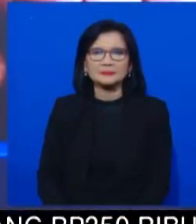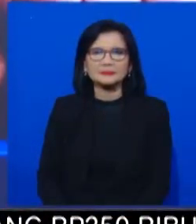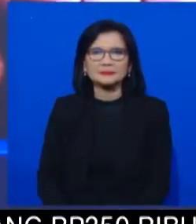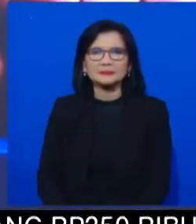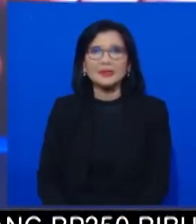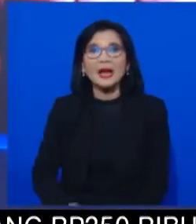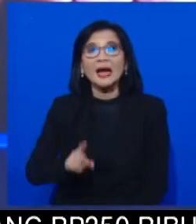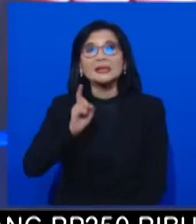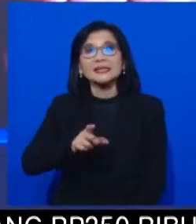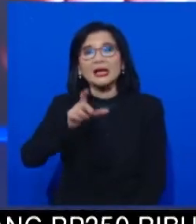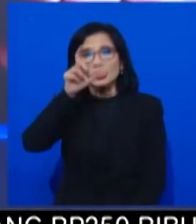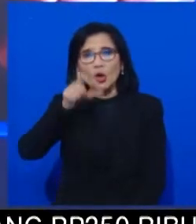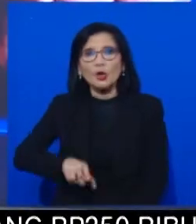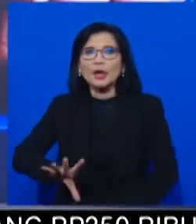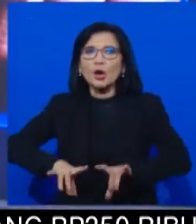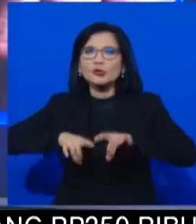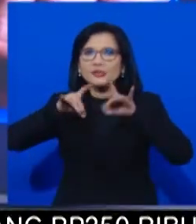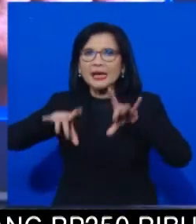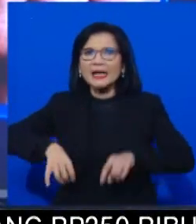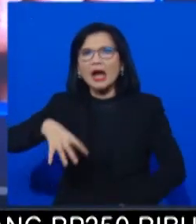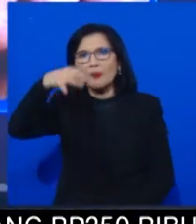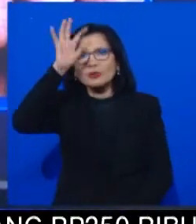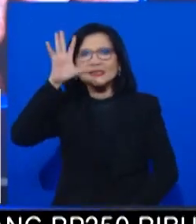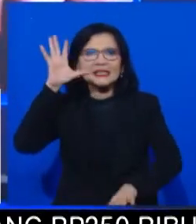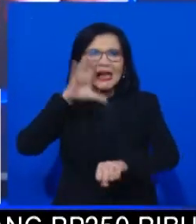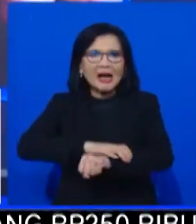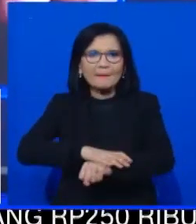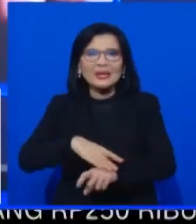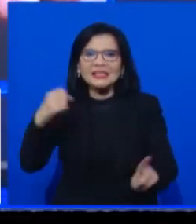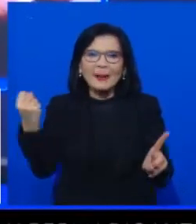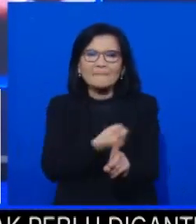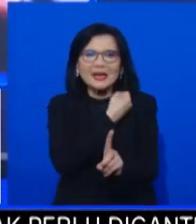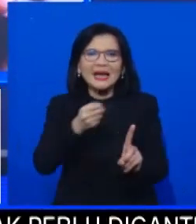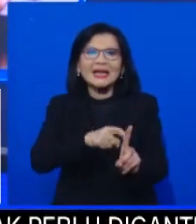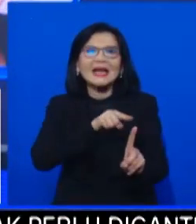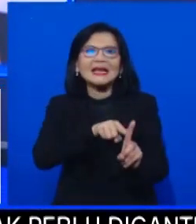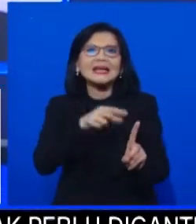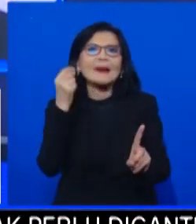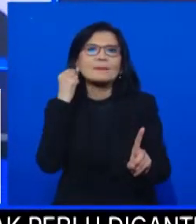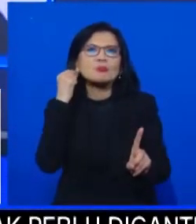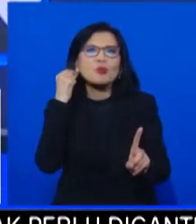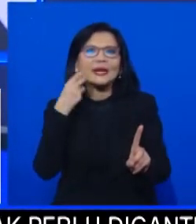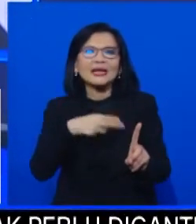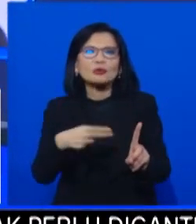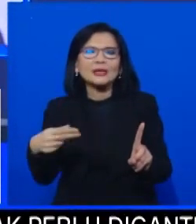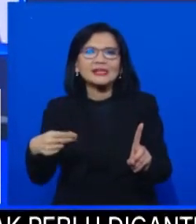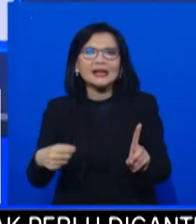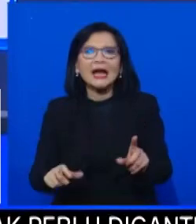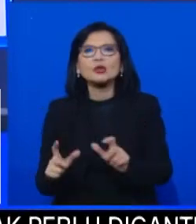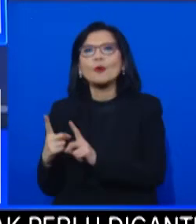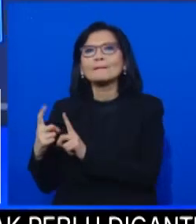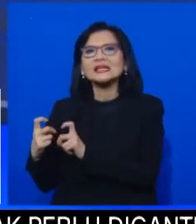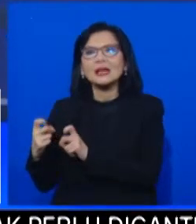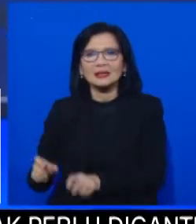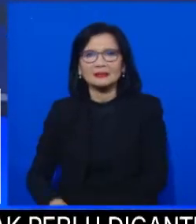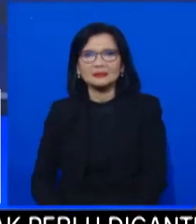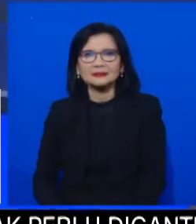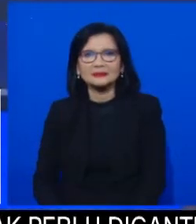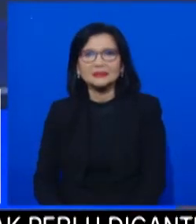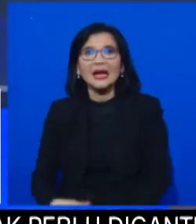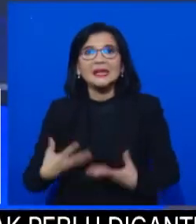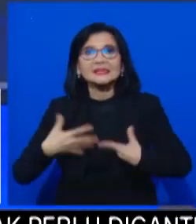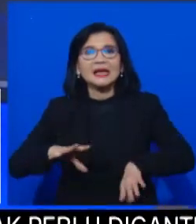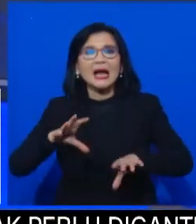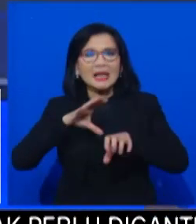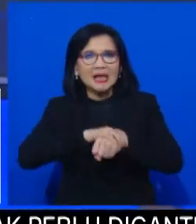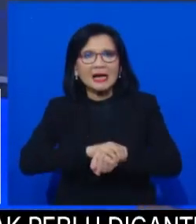Seorang warga negara Australia ditangkap polisi setelah menganiaya perempuan warga negara Indonesia yang merupakan kekasihnya. Saat akan ditangkap,